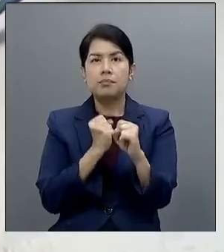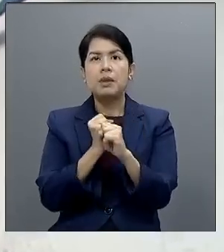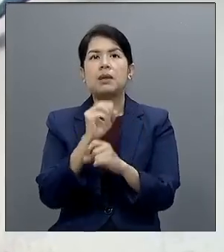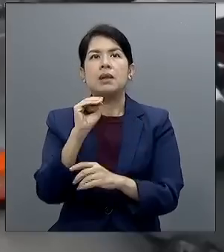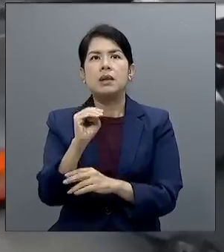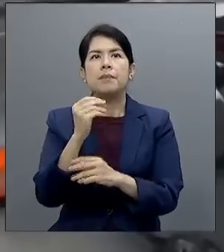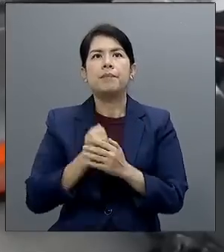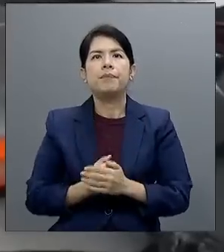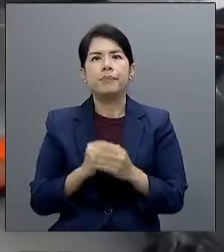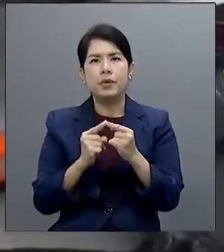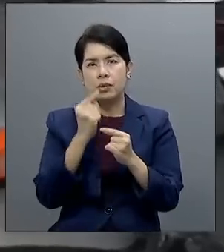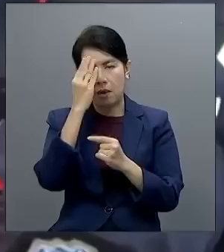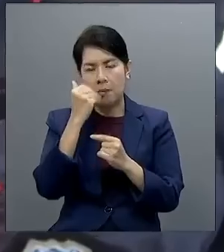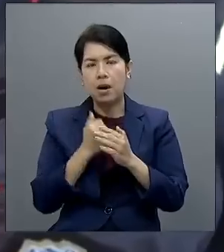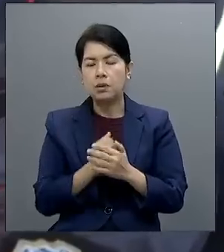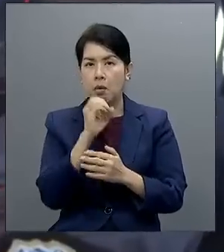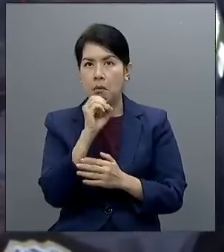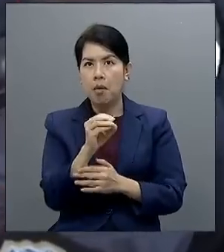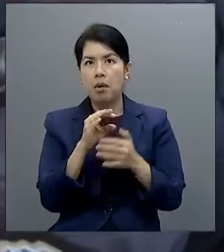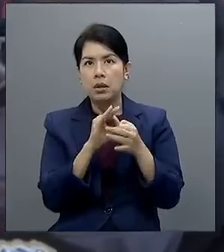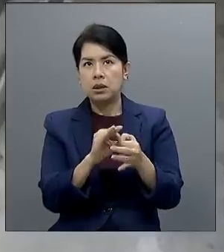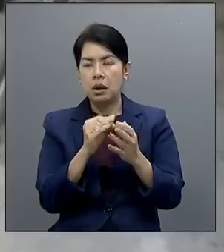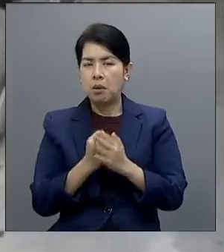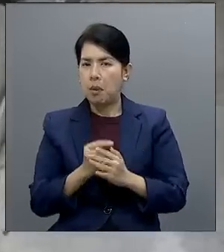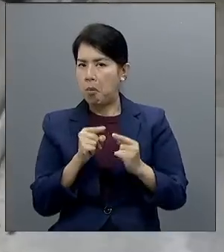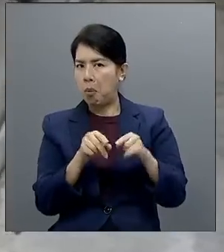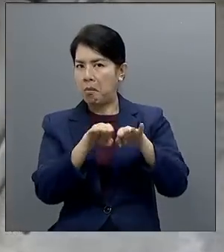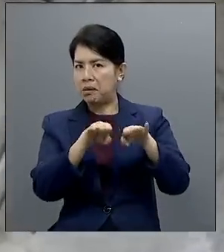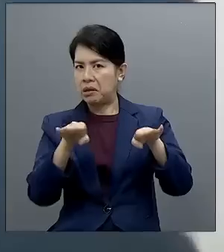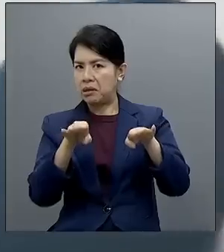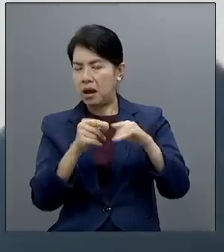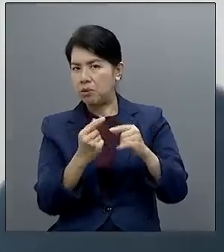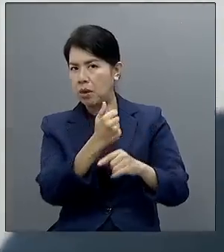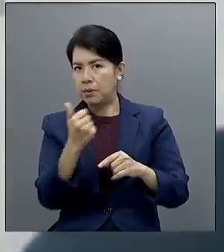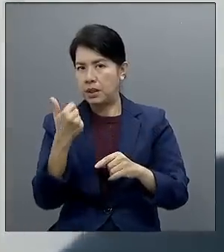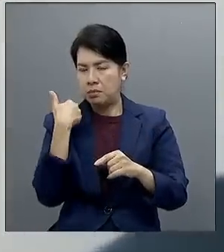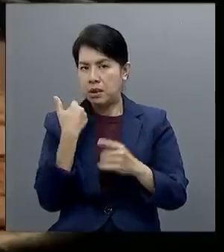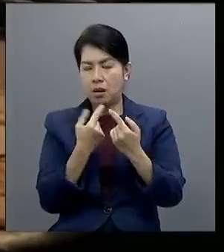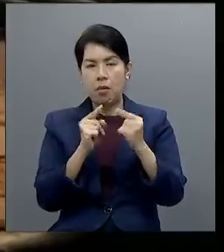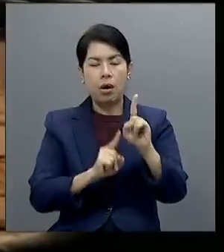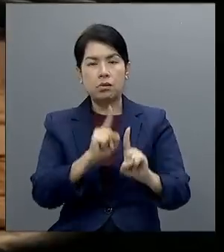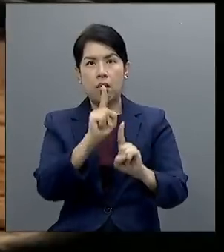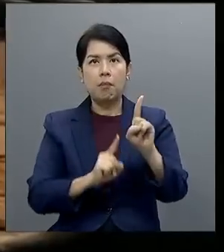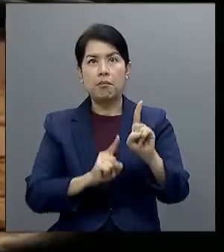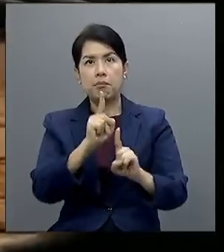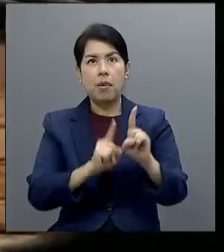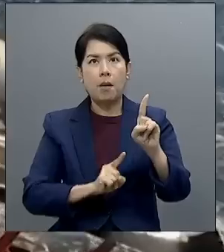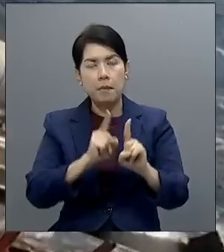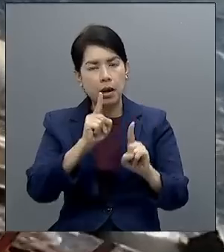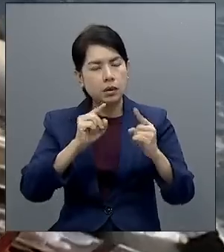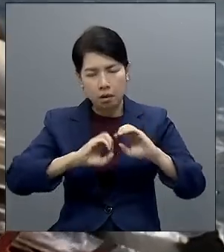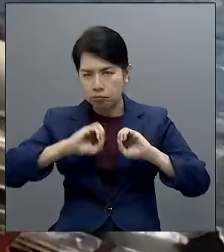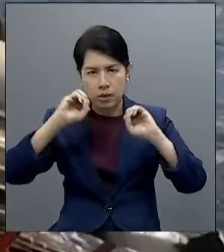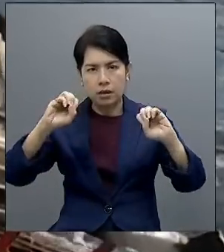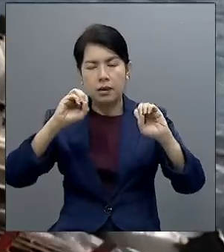เองไปอวดอ้างมาตรฐานด้านความปลอดภัยแต่กลับไม่ได้เข้ารับการประเมินความปลอดภัยจากองค์กรที่เขา